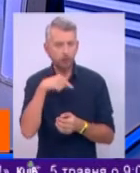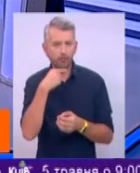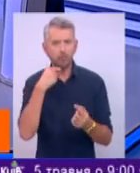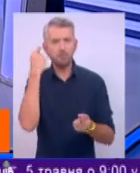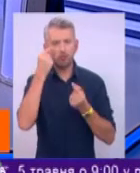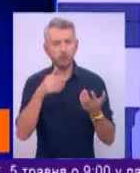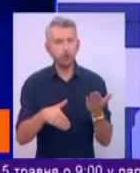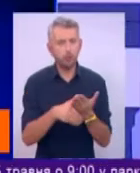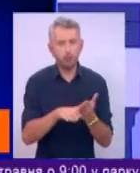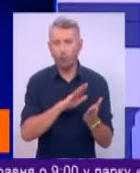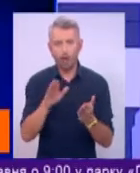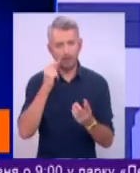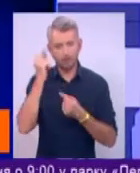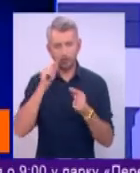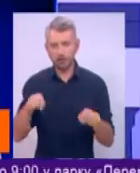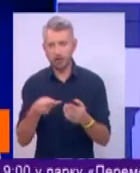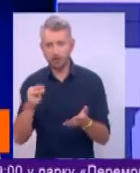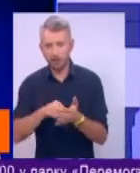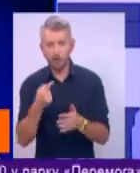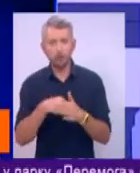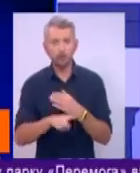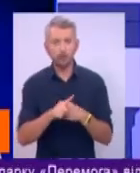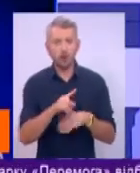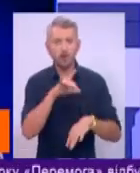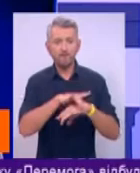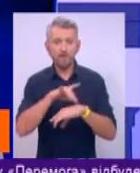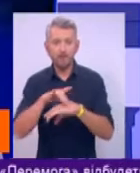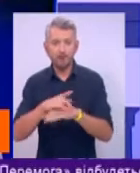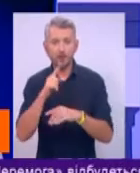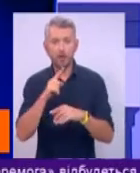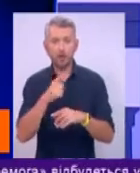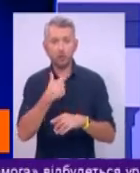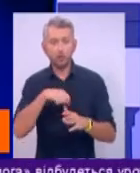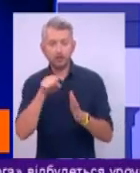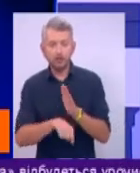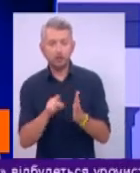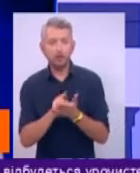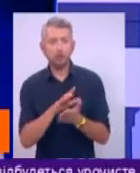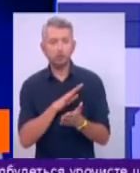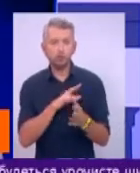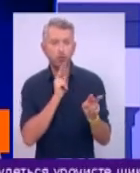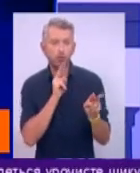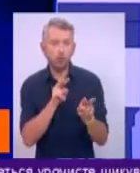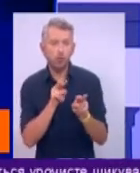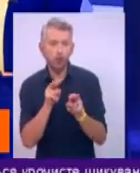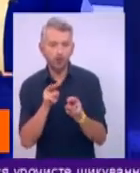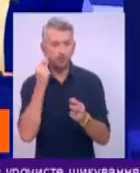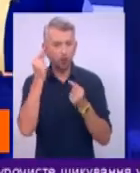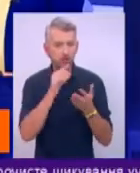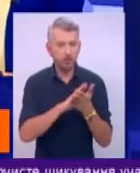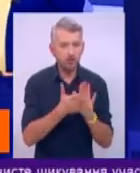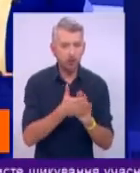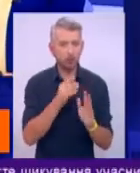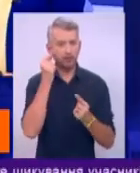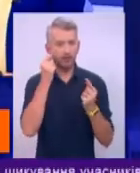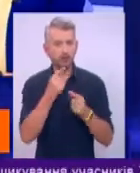психологічну допомогу, а не про психологічну реабілітацію, тому що виявлення суїциду має бути моніторинг психологічного стану, має бути психологічний супровід.